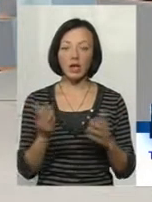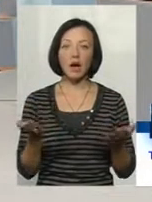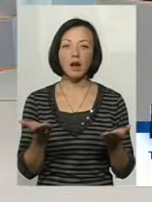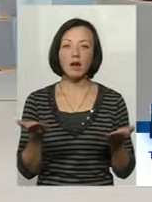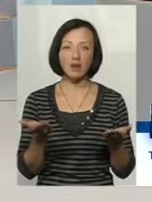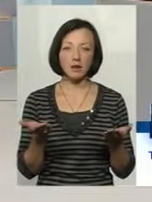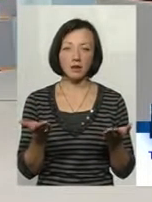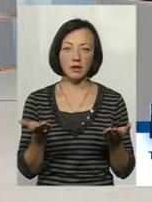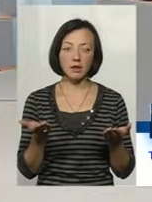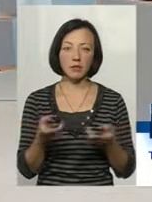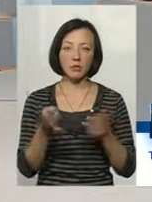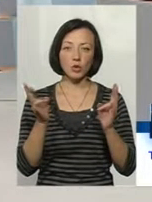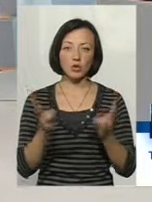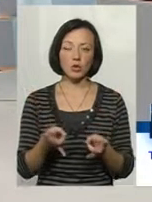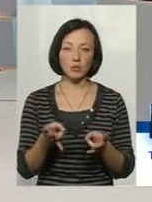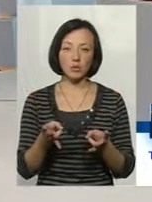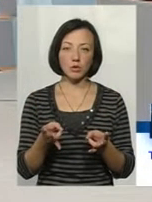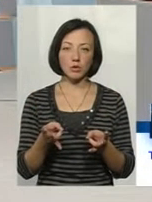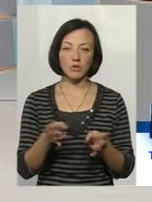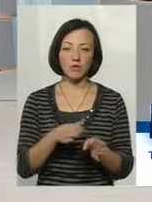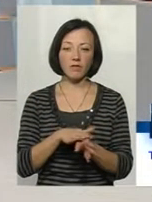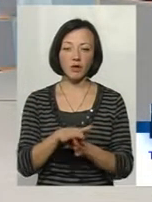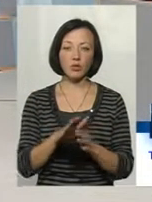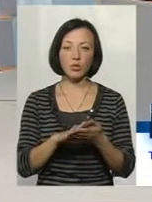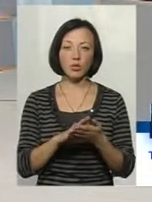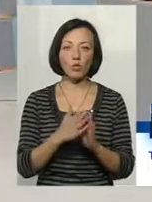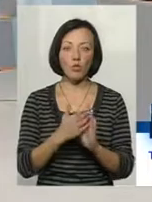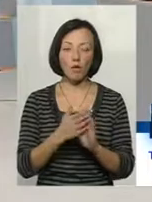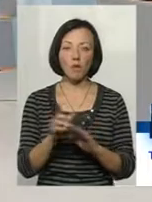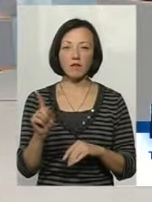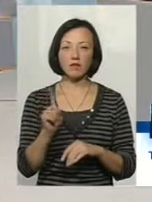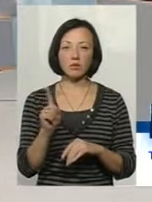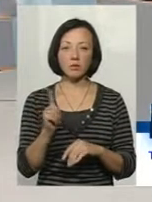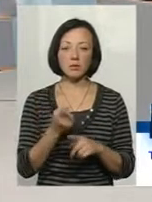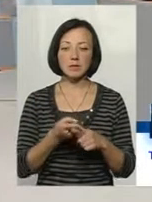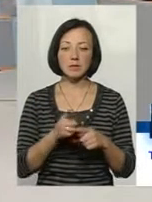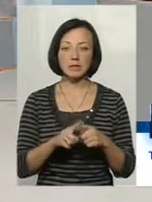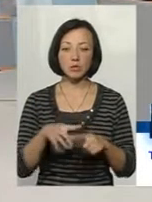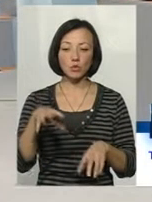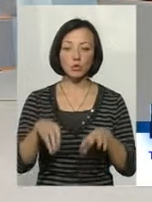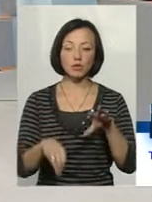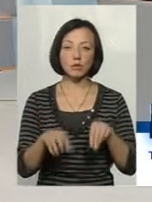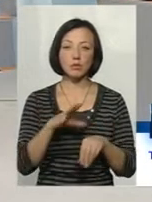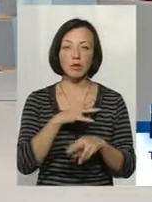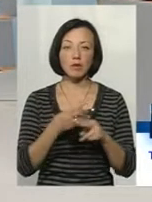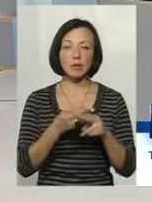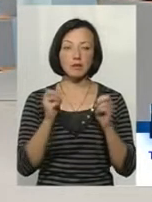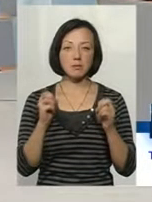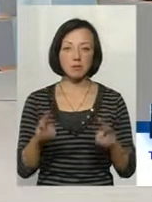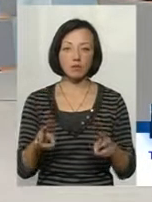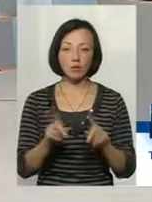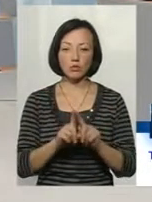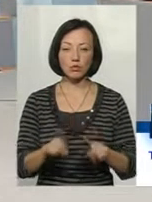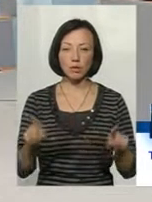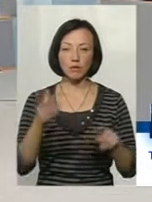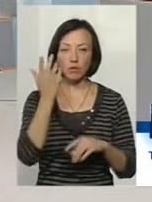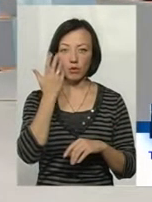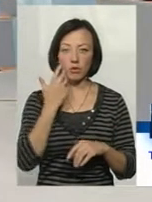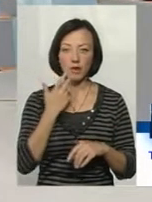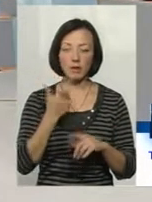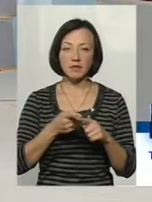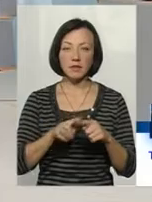які потрібно виконати умови, аби Отаке сусідство було безпечним, особливо коли в